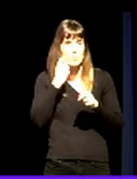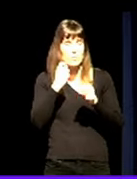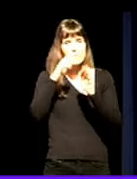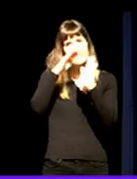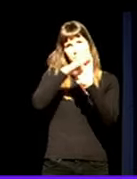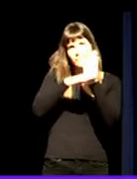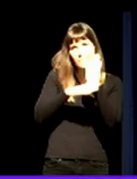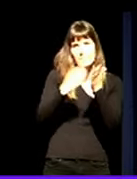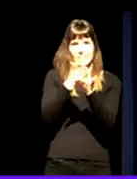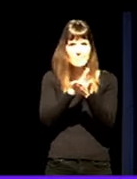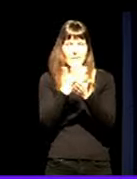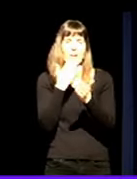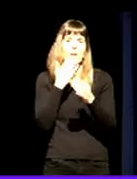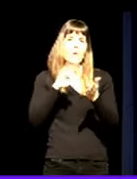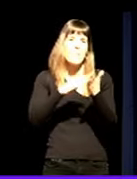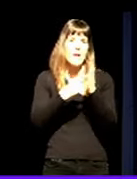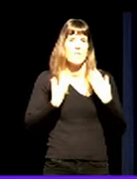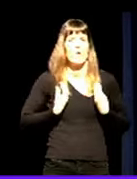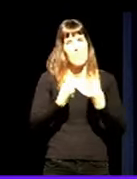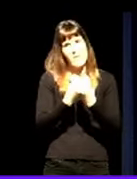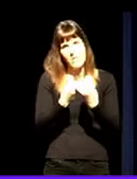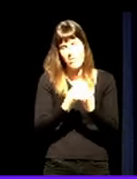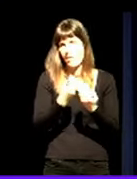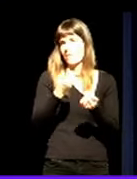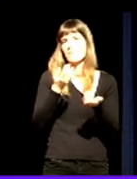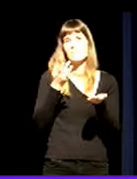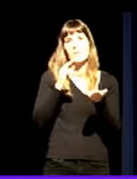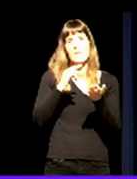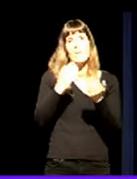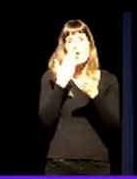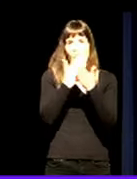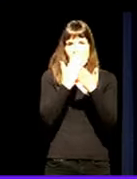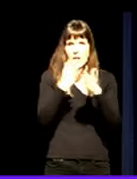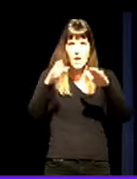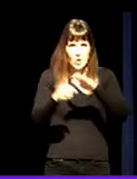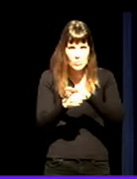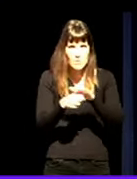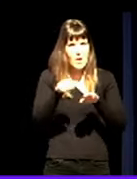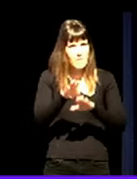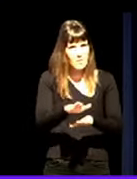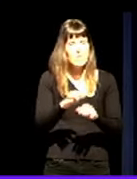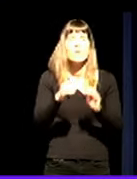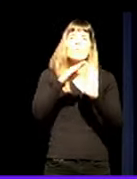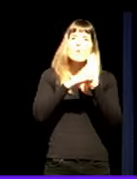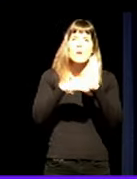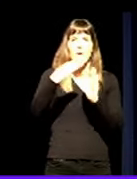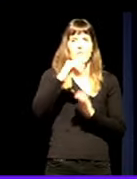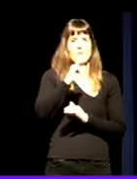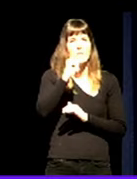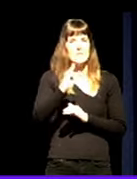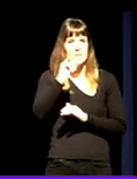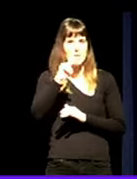bizikide tzaplanak, bizikide tzaplanak, bizikide tzaplanak, bizikasi ekimena bera ez?